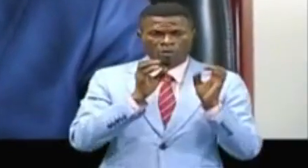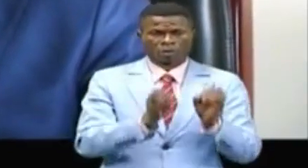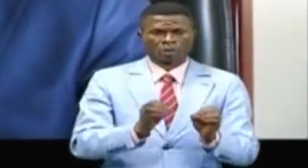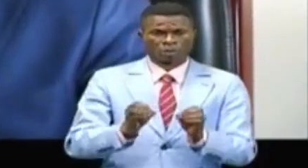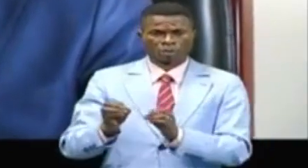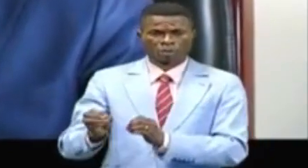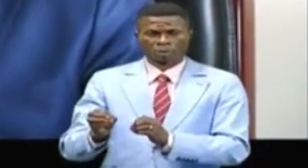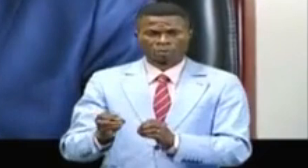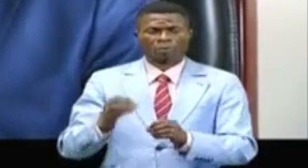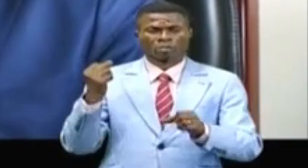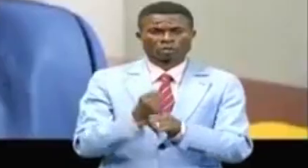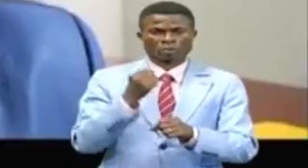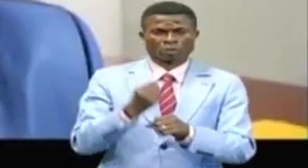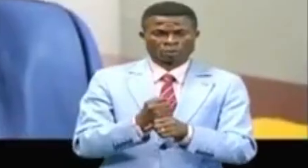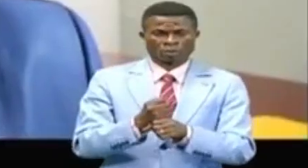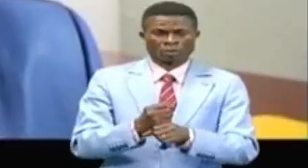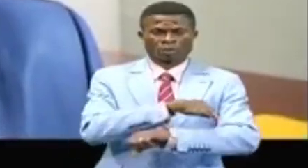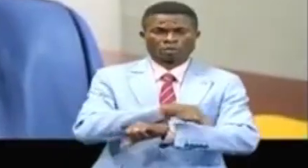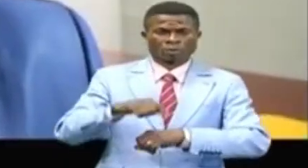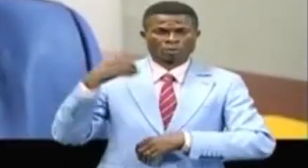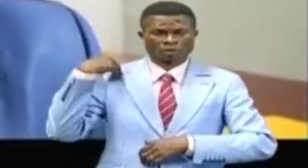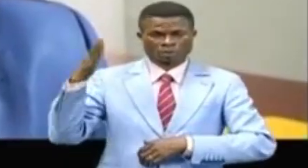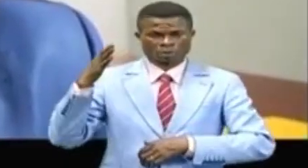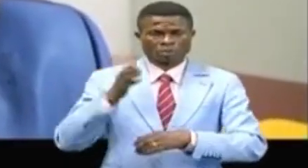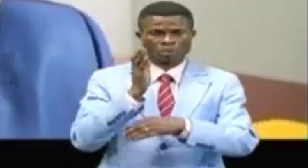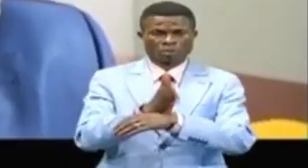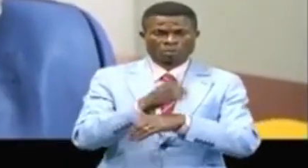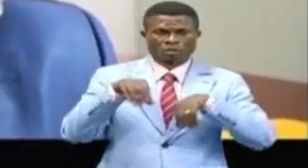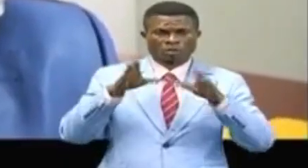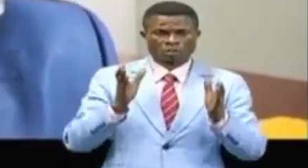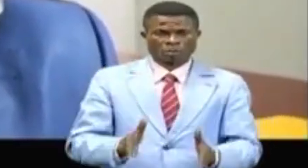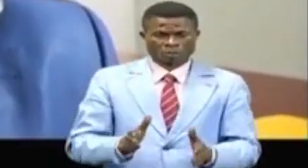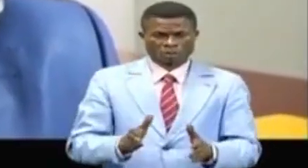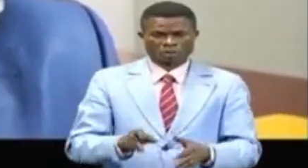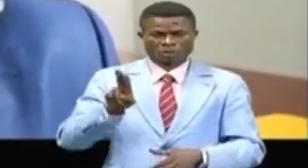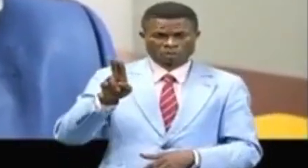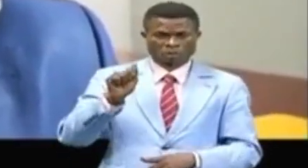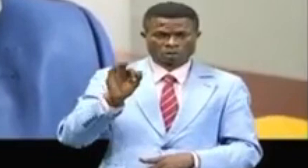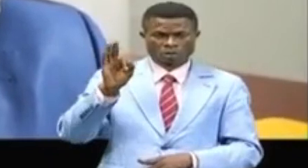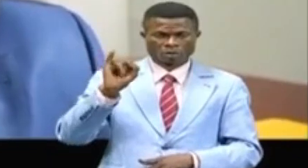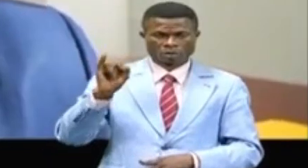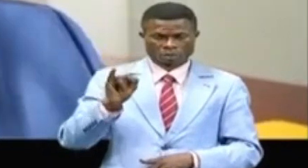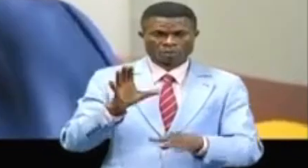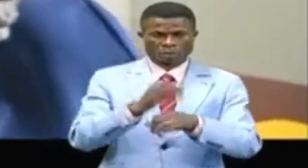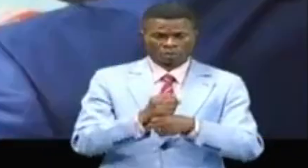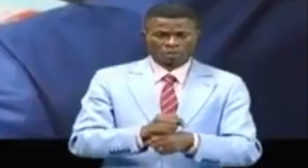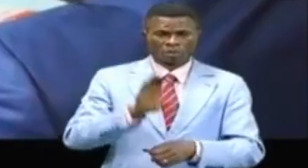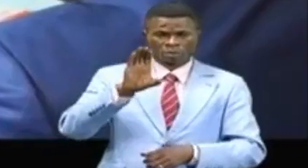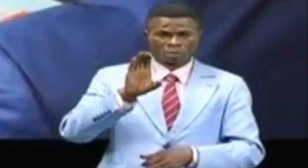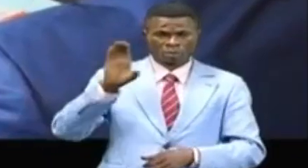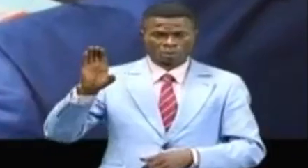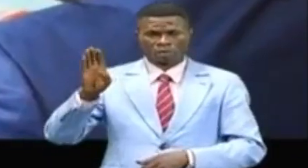organisation et fonctionnement d'un établissement public dénommé Conseil congolais de la batterie en sigle CCB. Il a